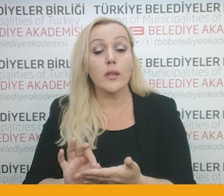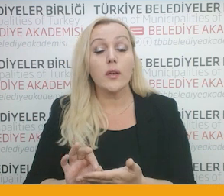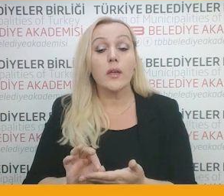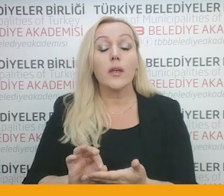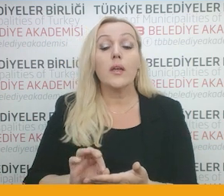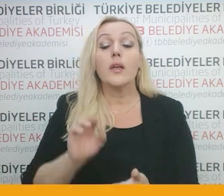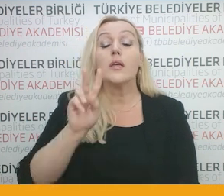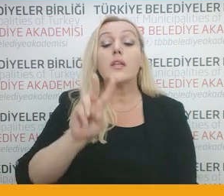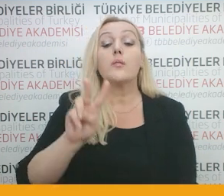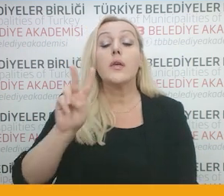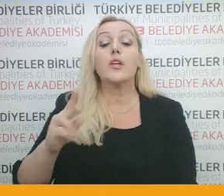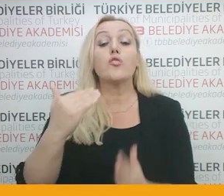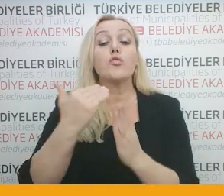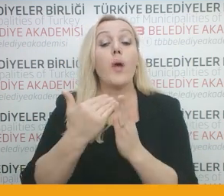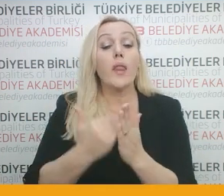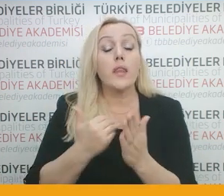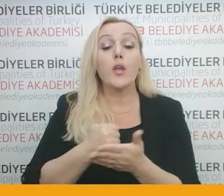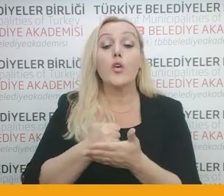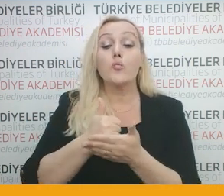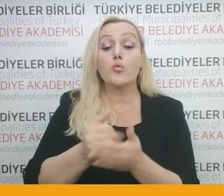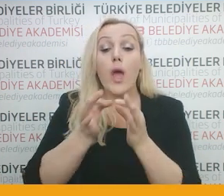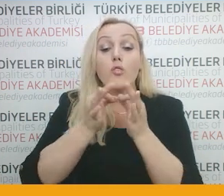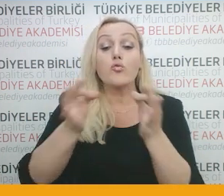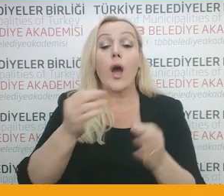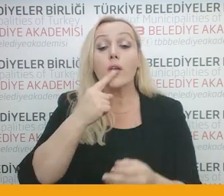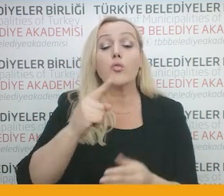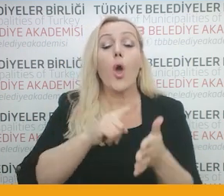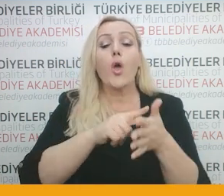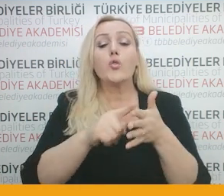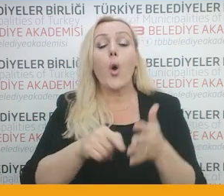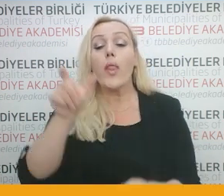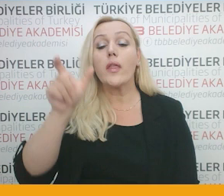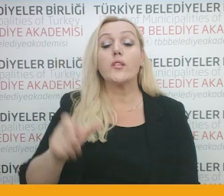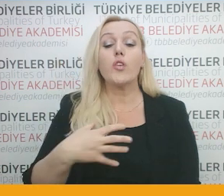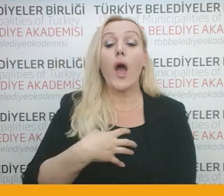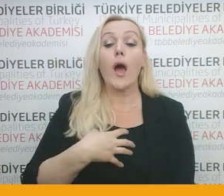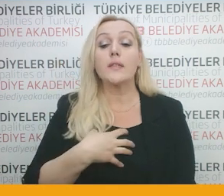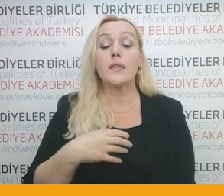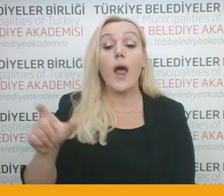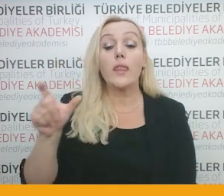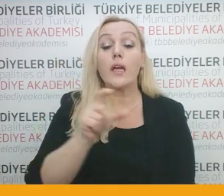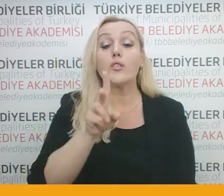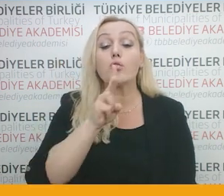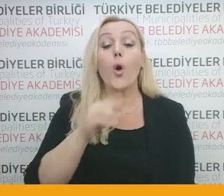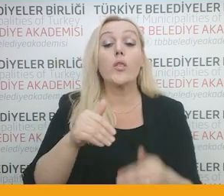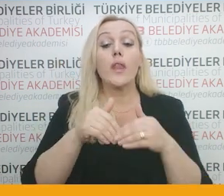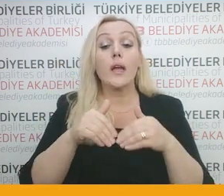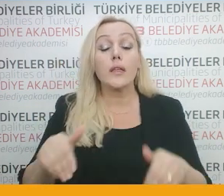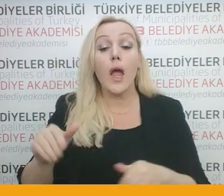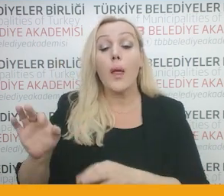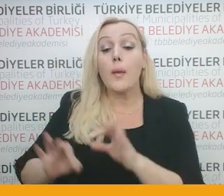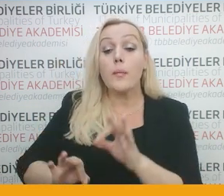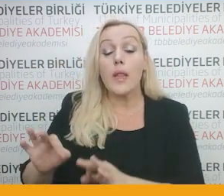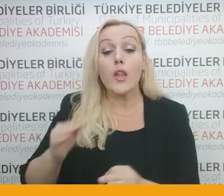Bu yönetmenin 22. maddesinde bütçe çağrısından bahsediyor. Kurumlarda üst yönetici her yıl Haziran ayının sonuna kadar stratejik plan ve performans programı